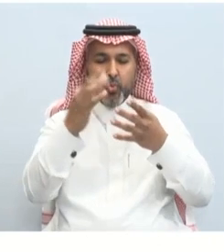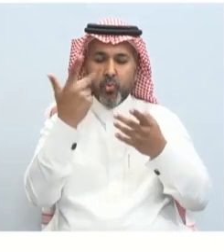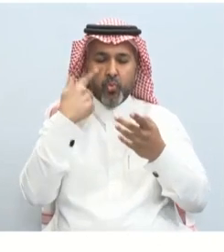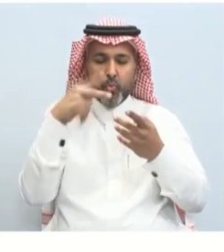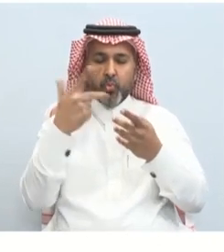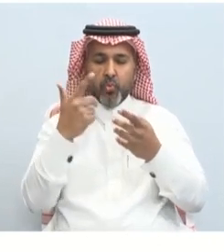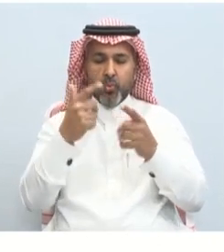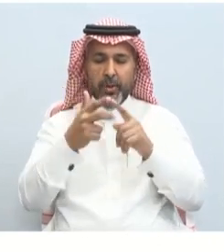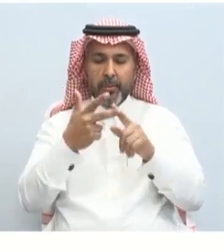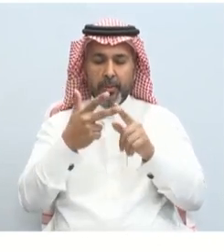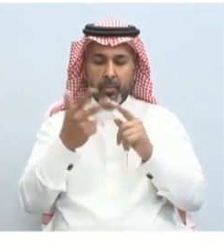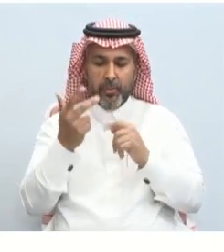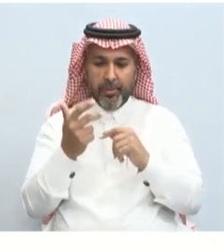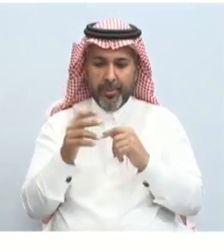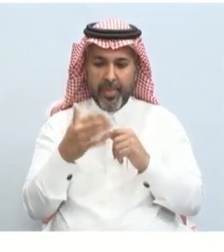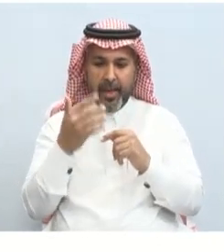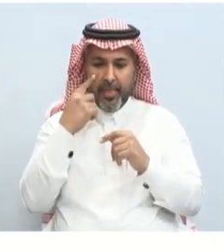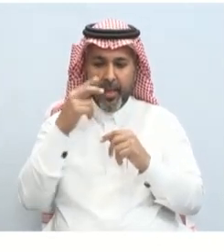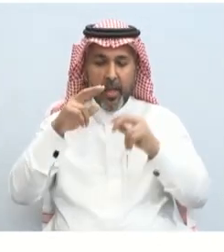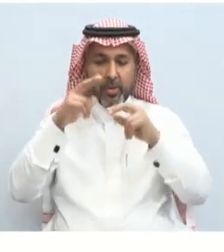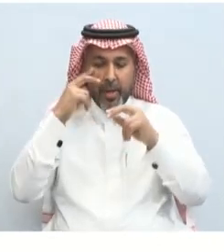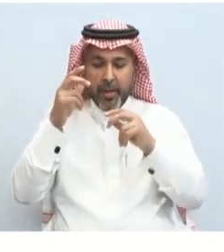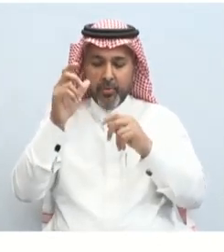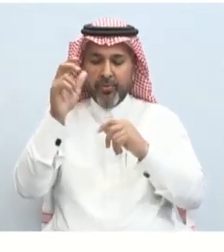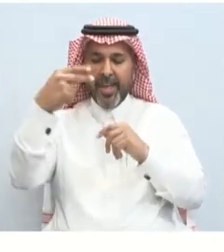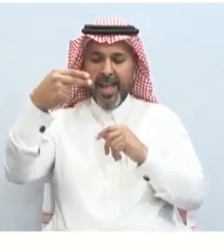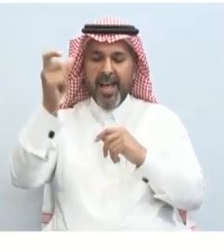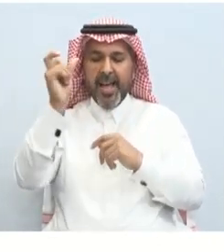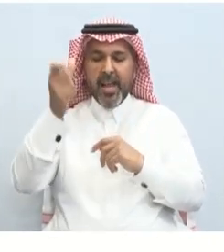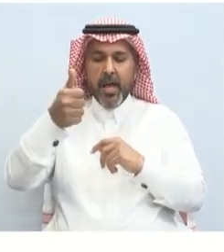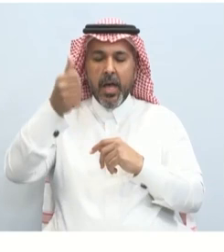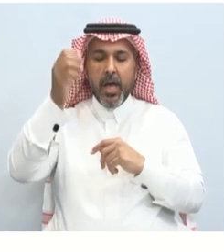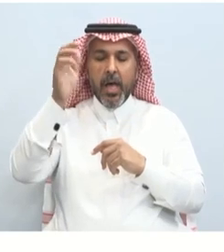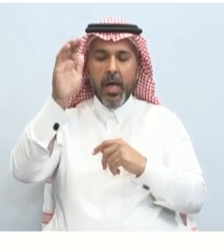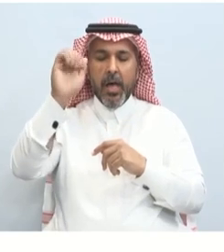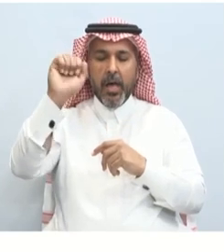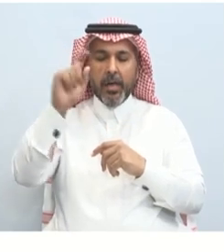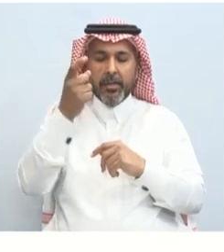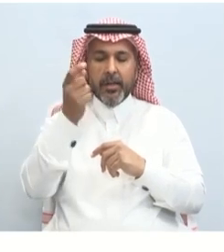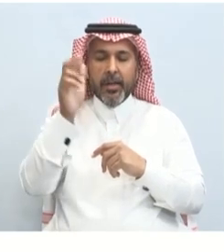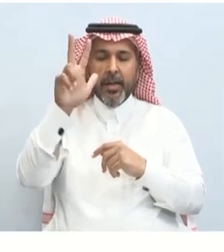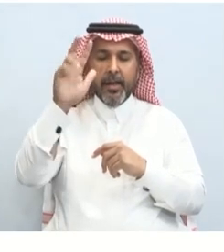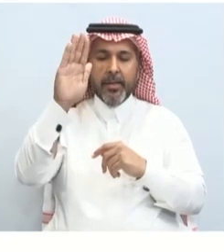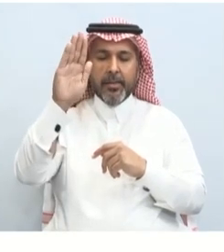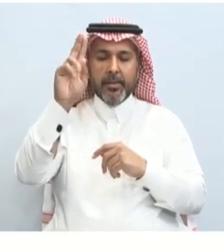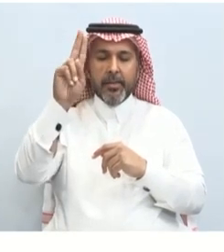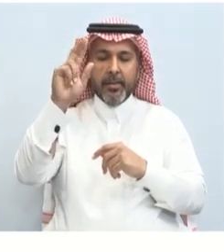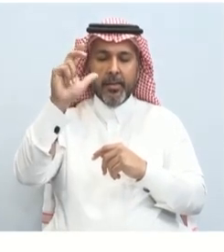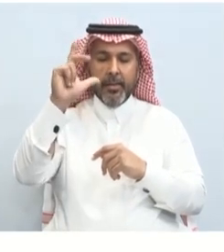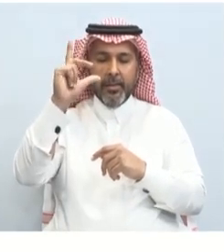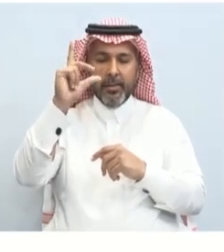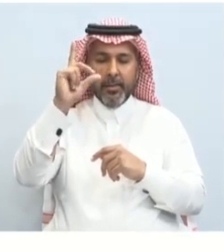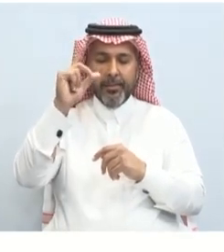وانواعه خمسه وضح مكونات الاستدلال الاستنباطي واجراءاته في الدرس